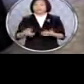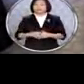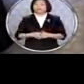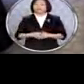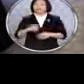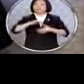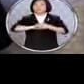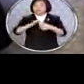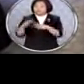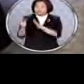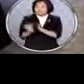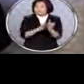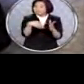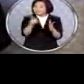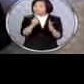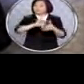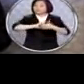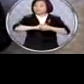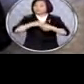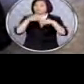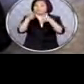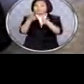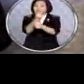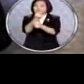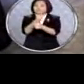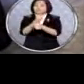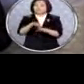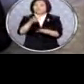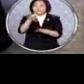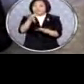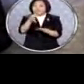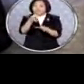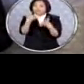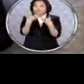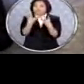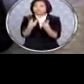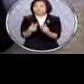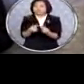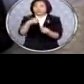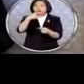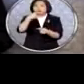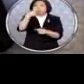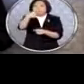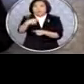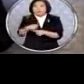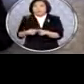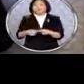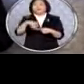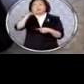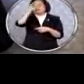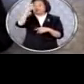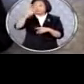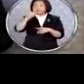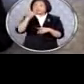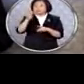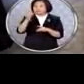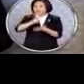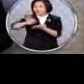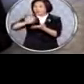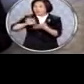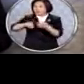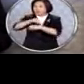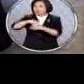处理的问题就必须要控制我们财政的赤字再继续的扩大，让国家的钱可以用在刀口上，用在